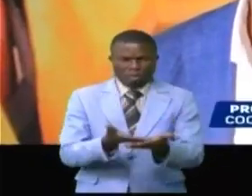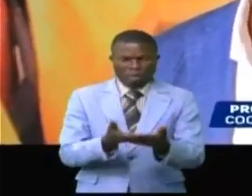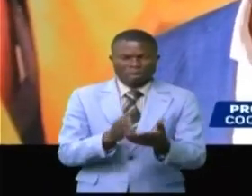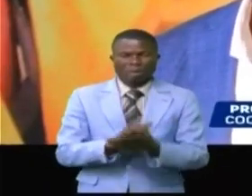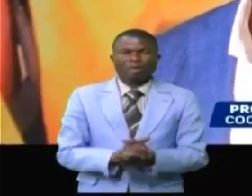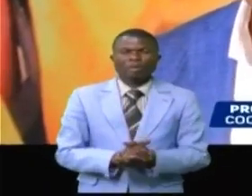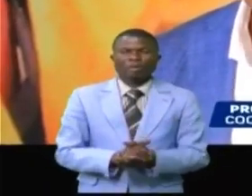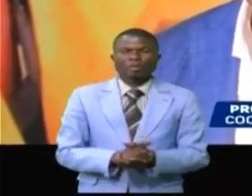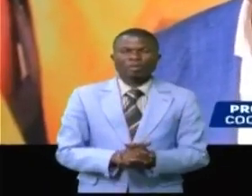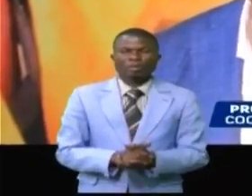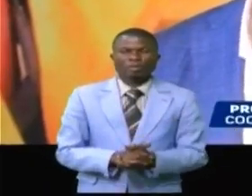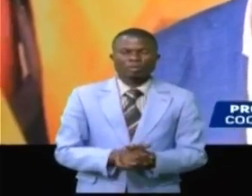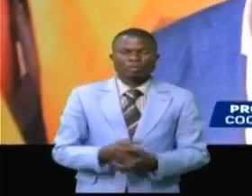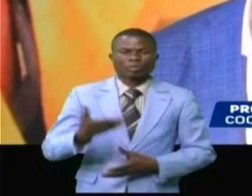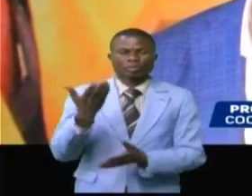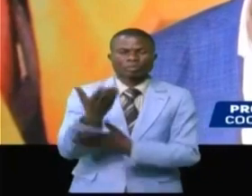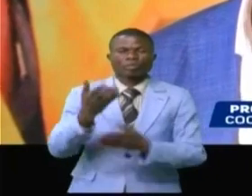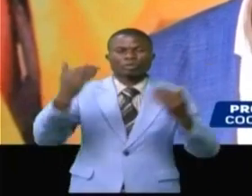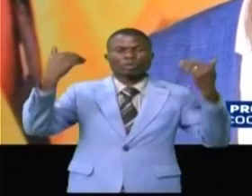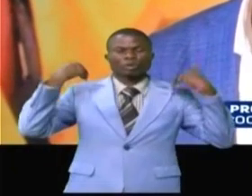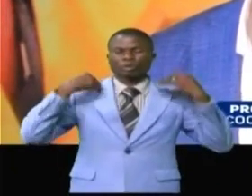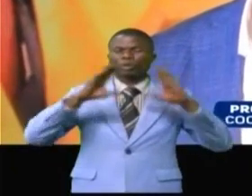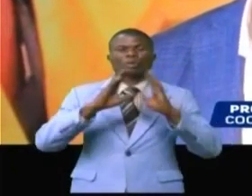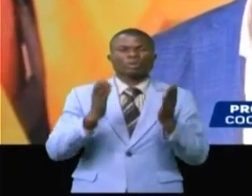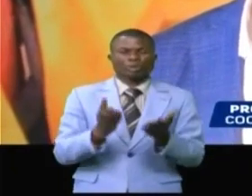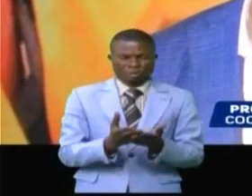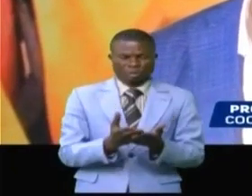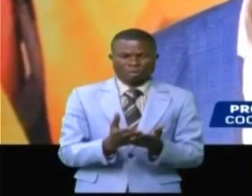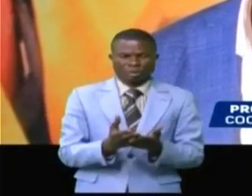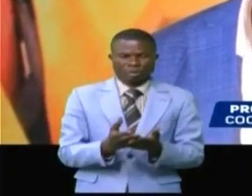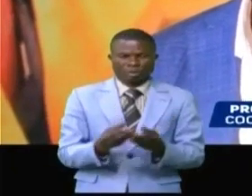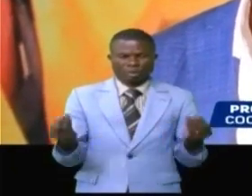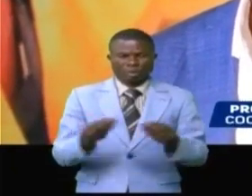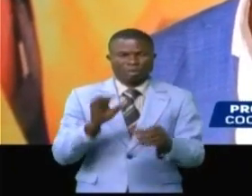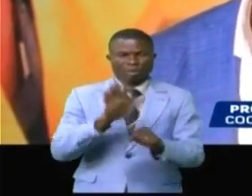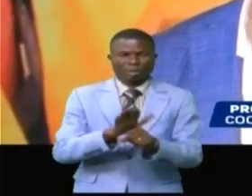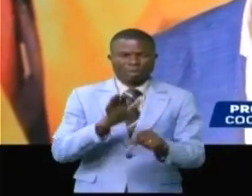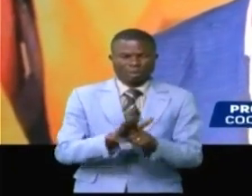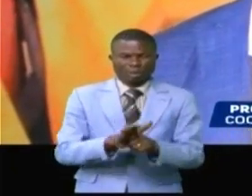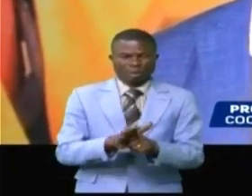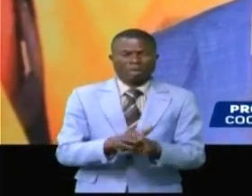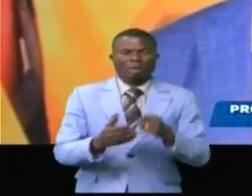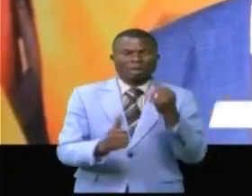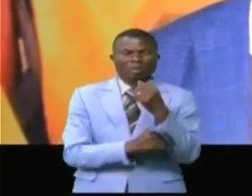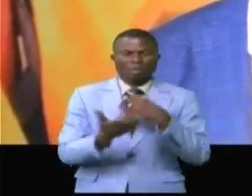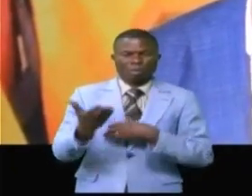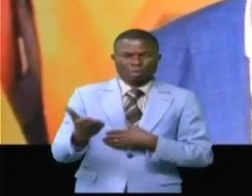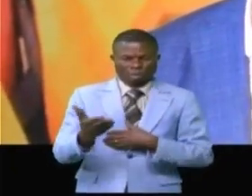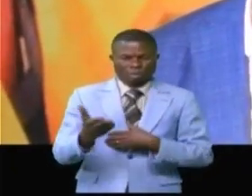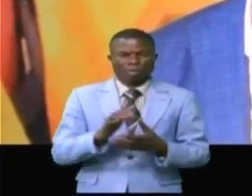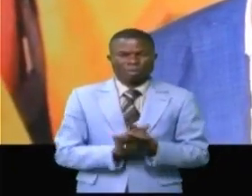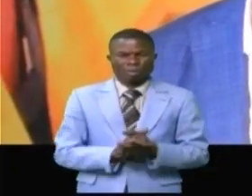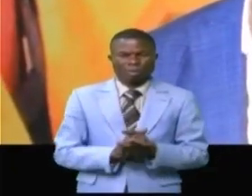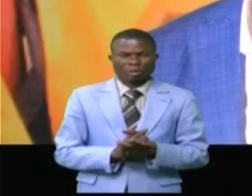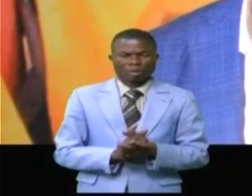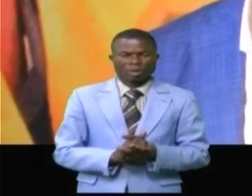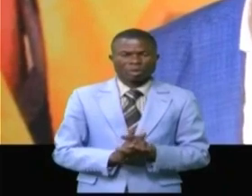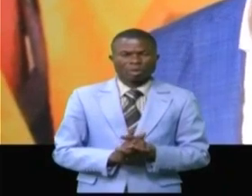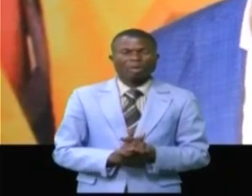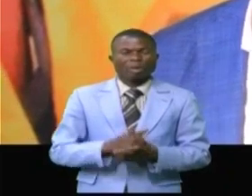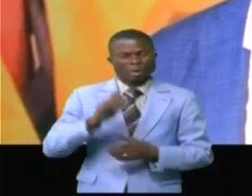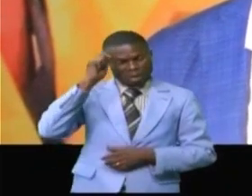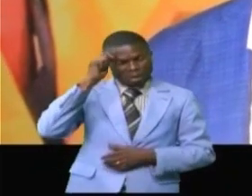appel aux autorités pour que la plupart de ces fonds soient réalisés par l'entreprise